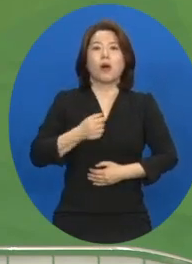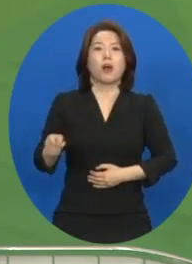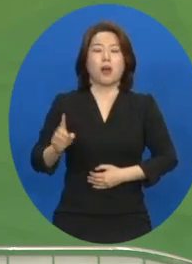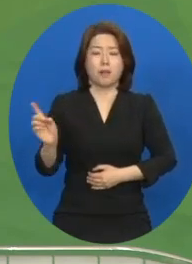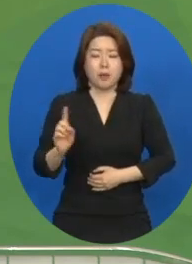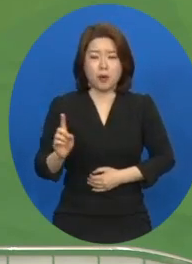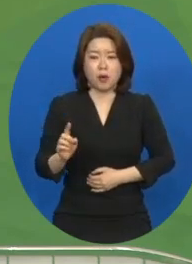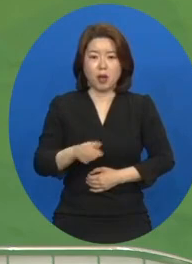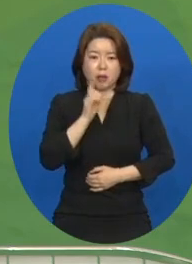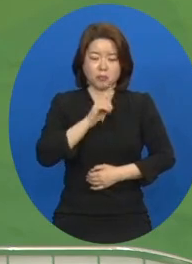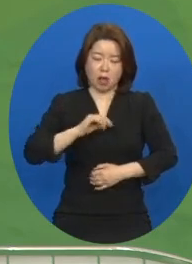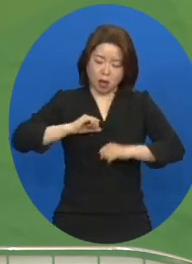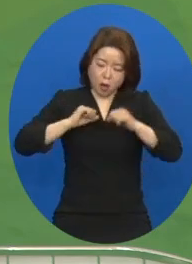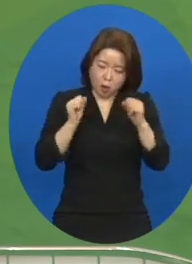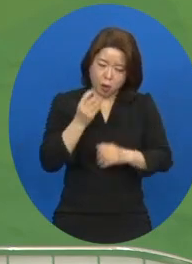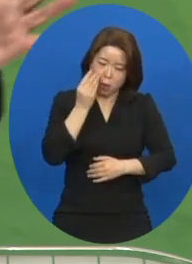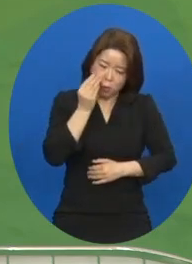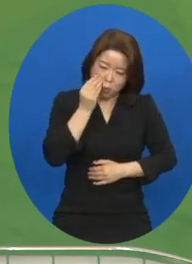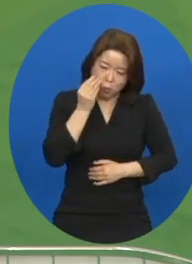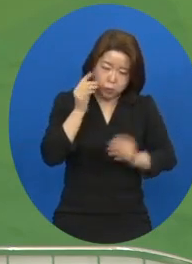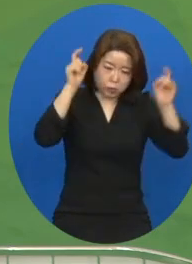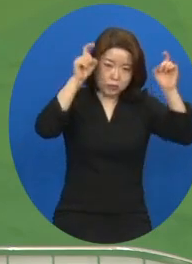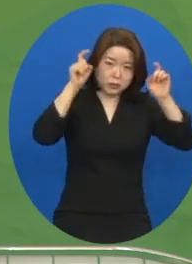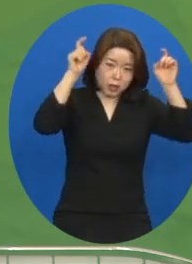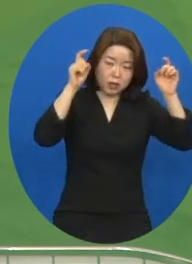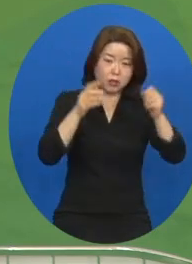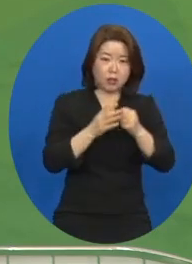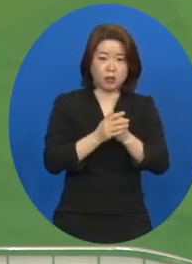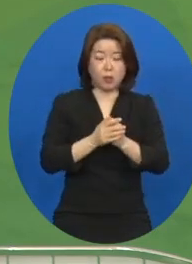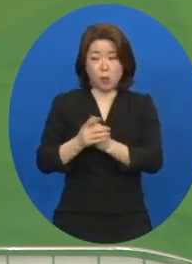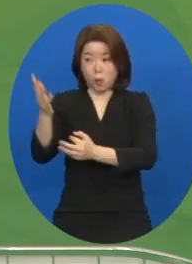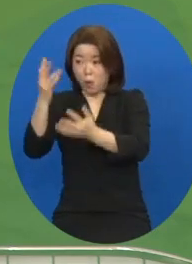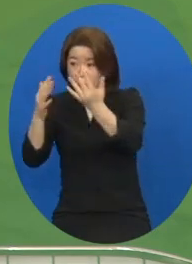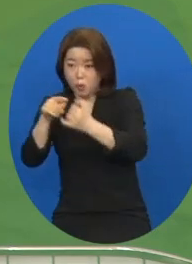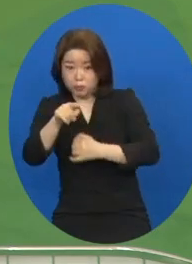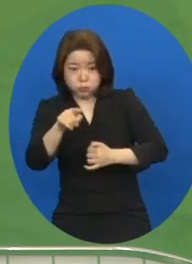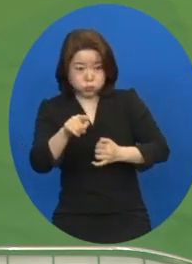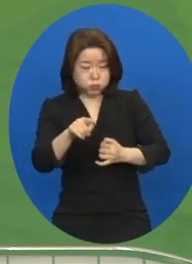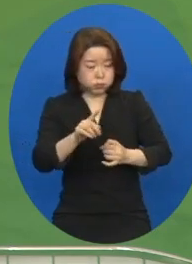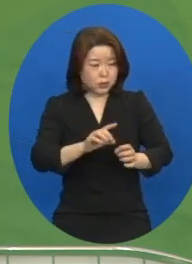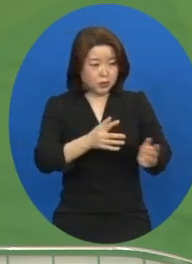듣던 양들이 그날은 다 제정신이 아니더래요.